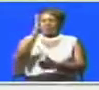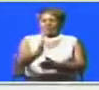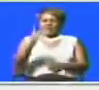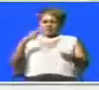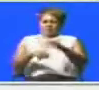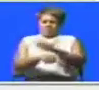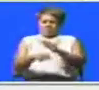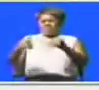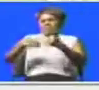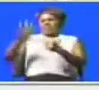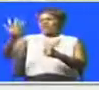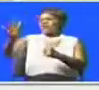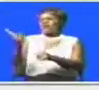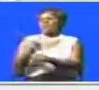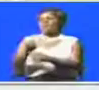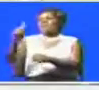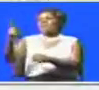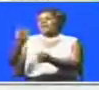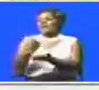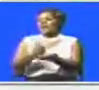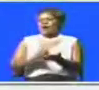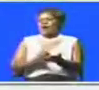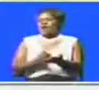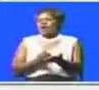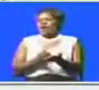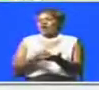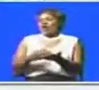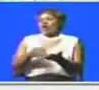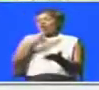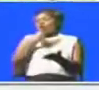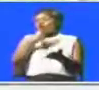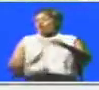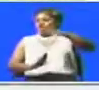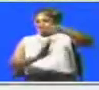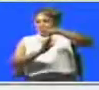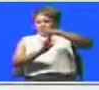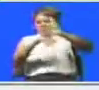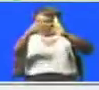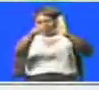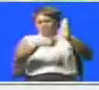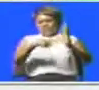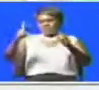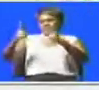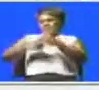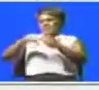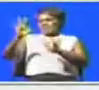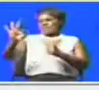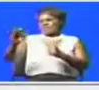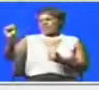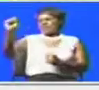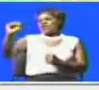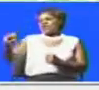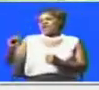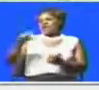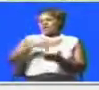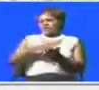penalti dakika ya 74 ya kipindi cha pili. Gor Mahia inasalia kileleni mwa jedwali wakiwa na alama 63, huku Sharks ikiwa katika